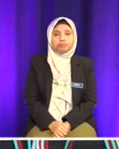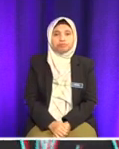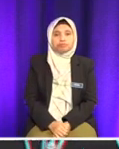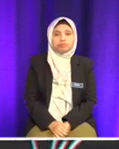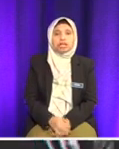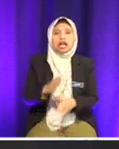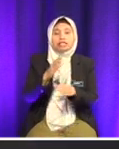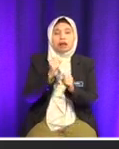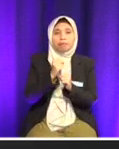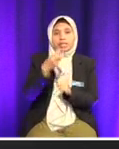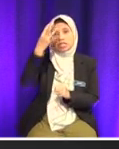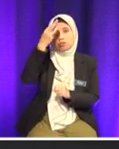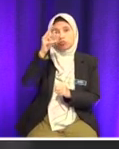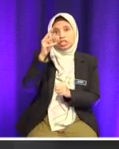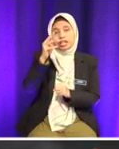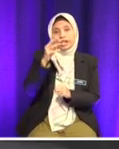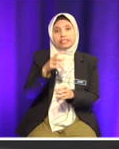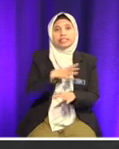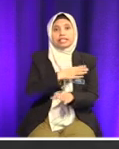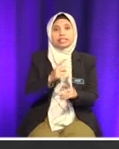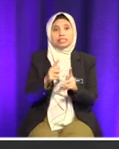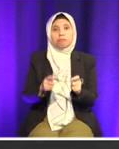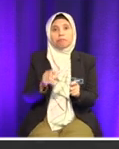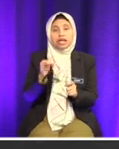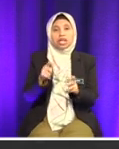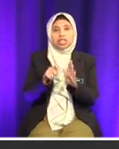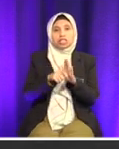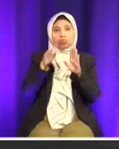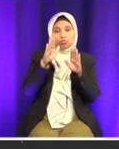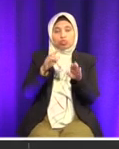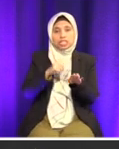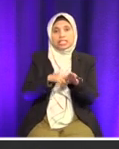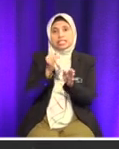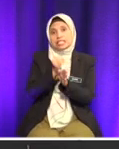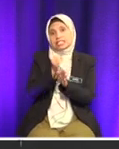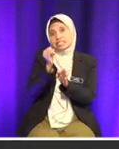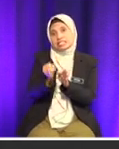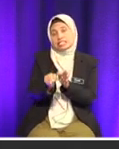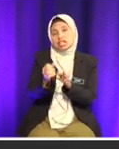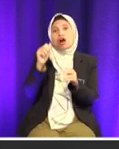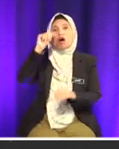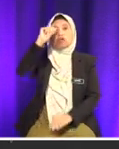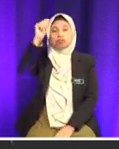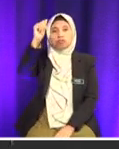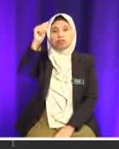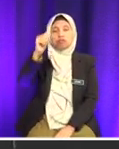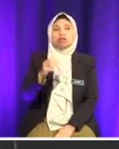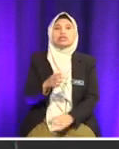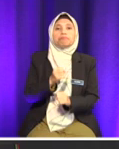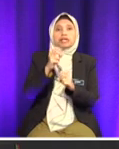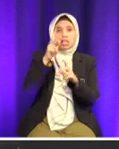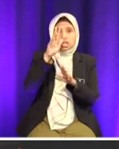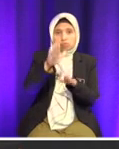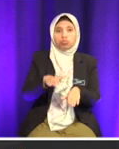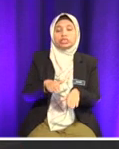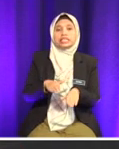mendapat kemuliaannya dan keempat yang terpuji disisi Allah Subhanahu Wa Ta'ala Iya betul mendapat kepujian